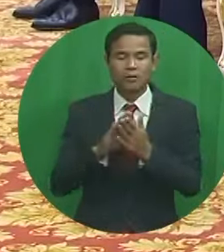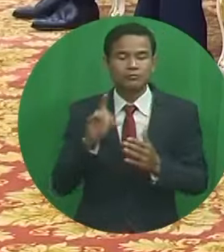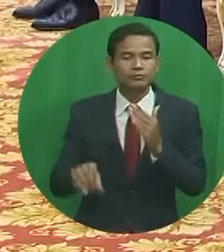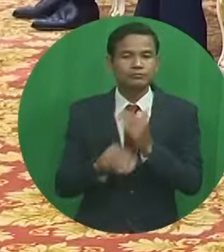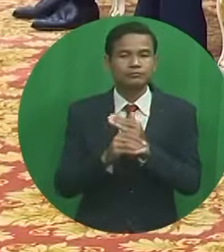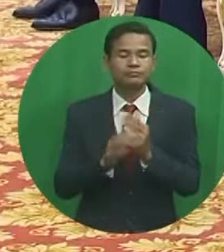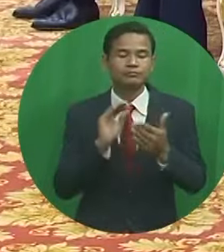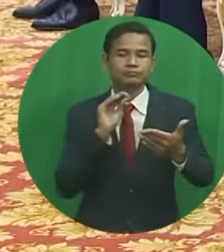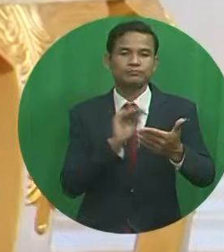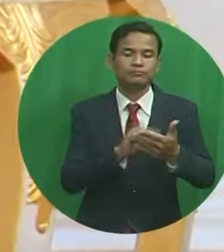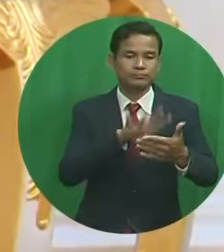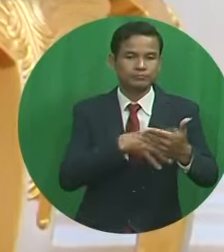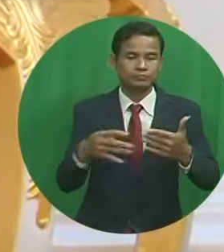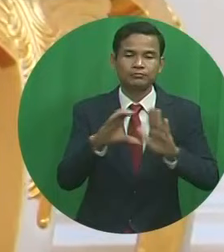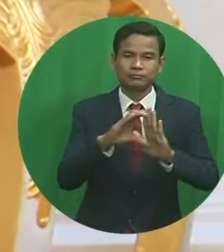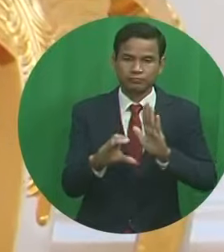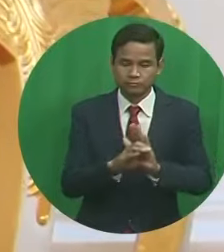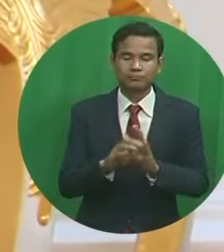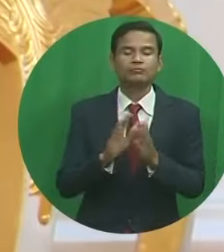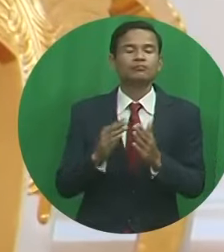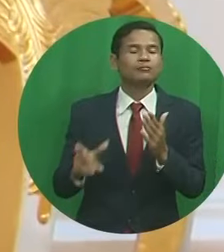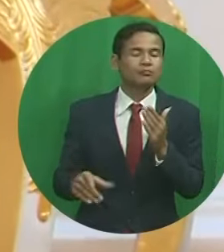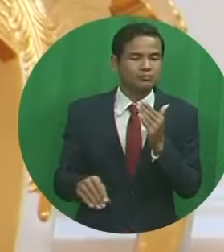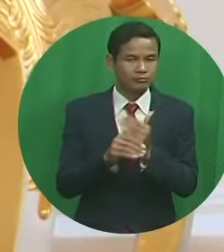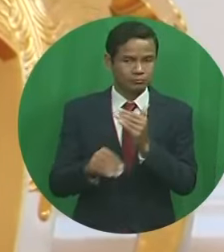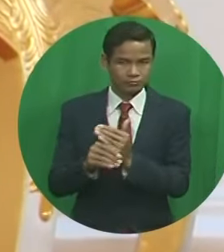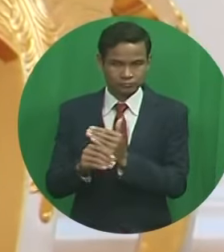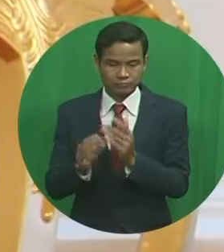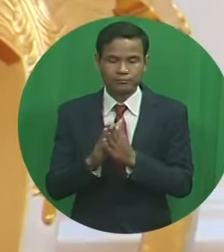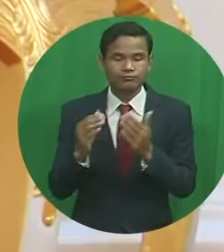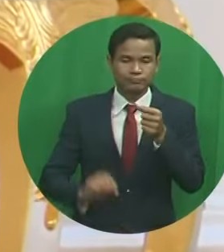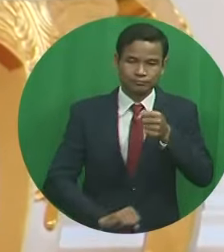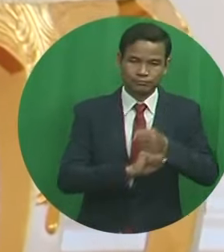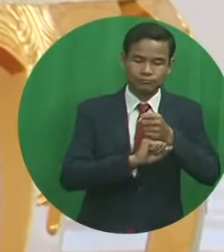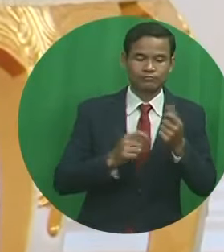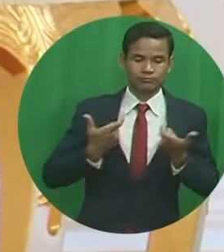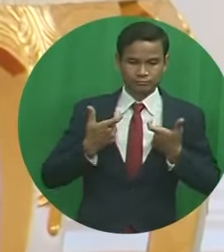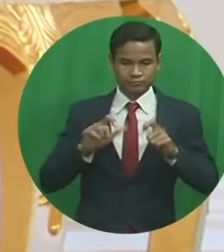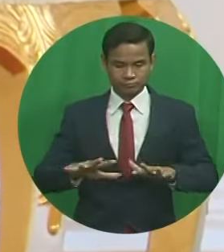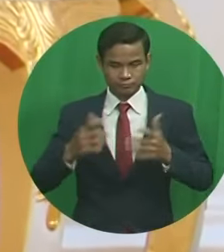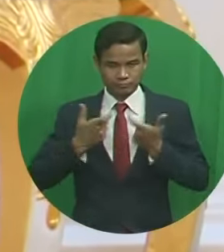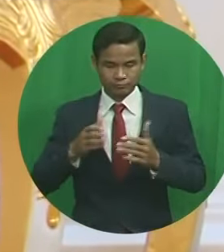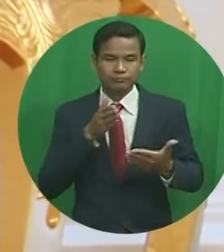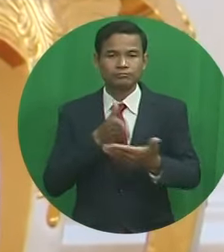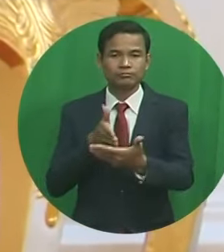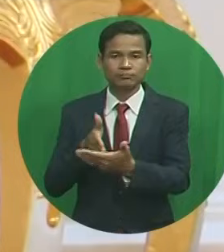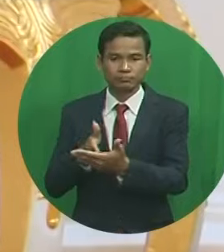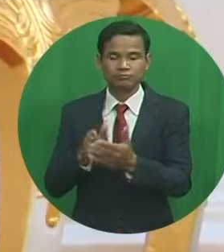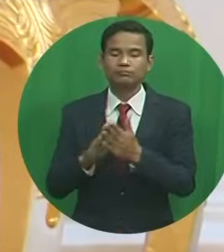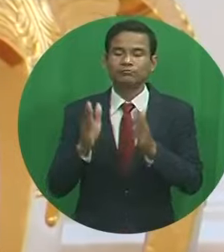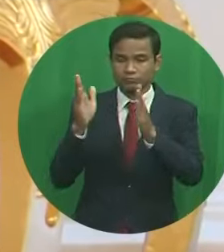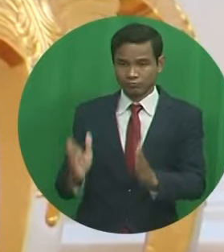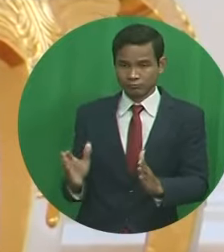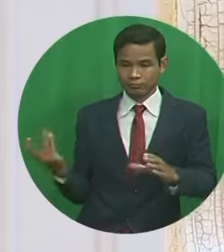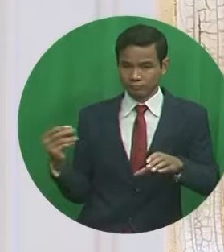ការដាក់ចេញនូវគោលនយោបាយនិងយន្តការបន្ថែមទៀតក្នុងការគ្រប់គ្រងនិងដោះស្រាយនៅបញ្ហាប្រឈមនានារបស់វិនិយោគិននៅ